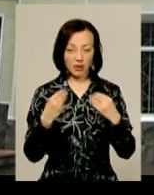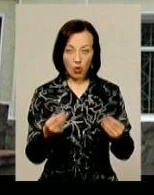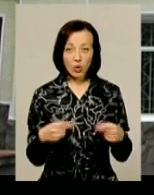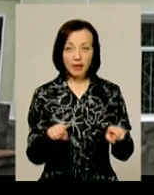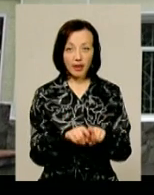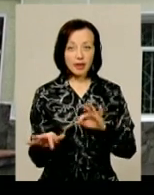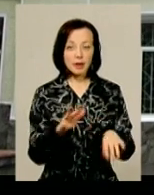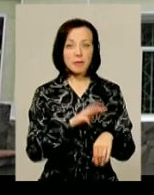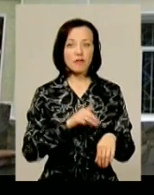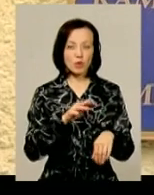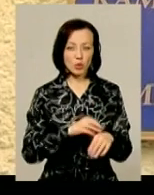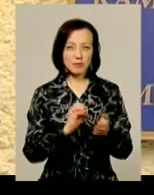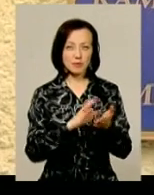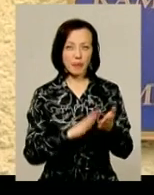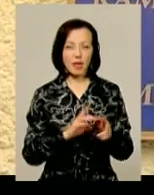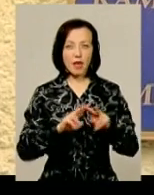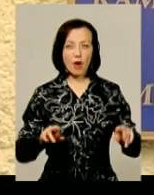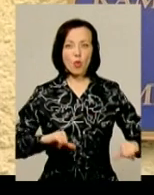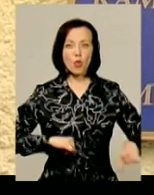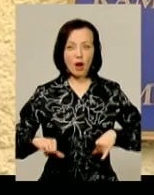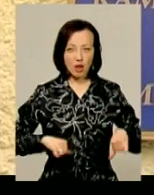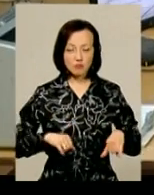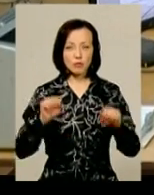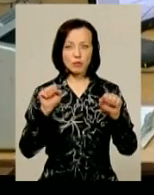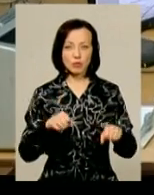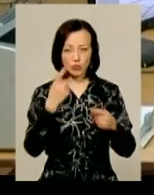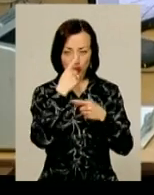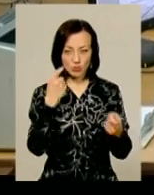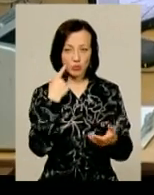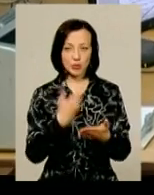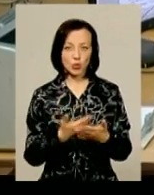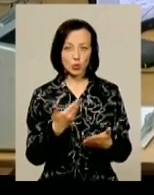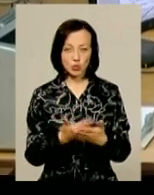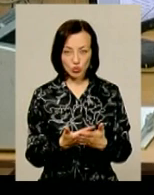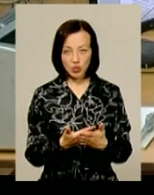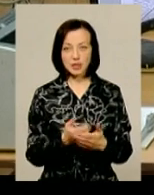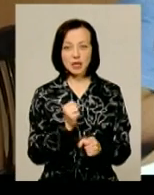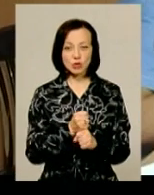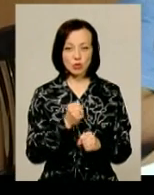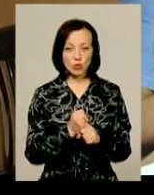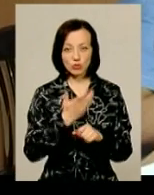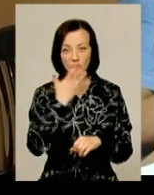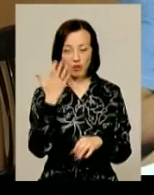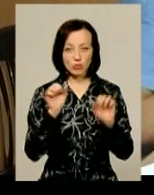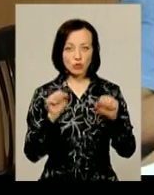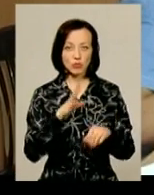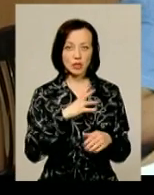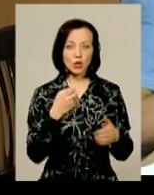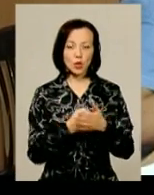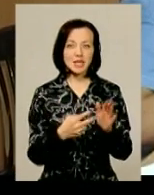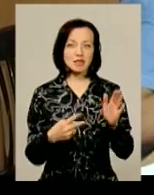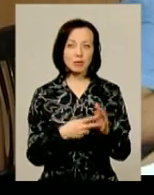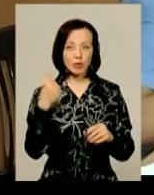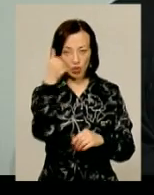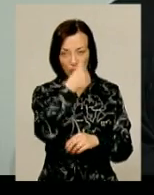дії правоохоронці кваліфікували як хуліганство. Штрикачу вже оголошено про підозру. За скоєне зухвальцю світить до 7 років